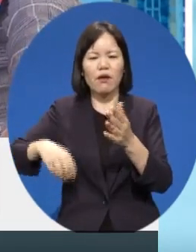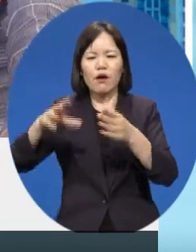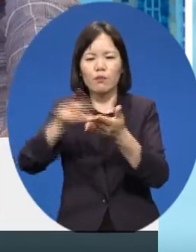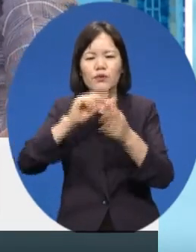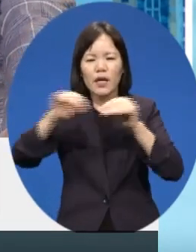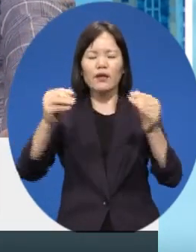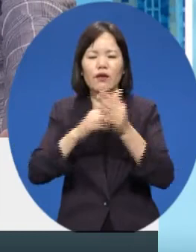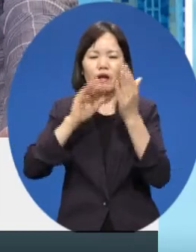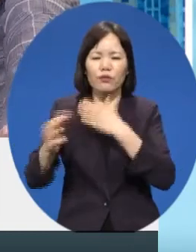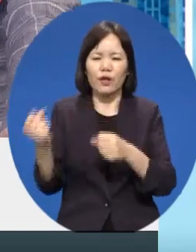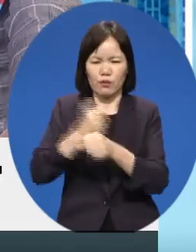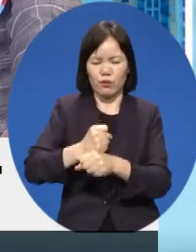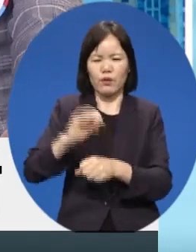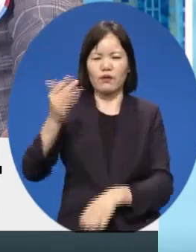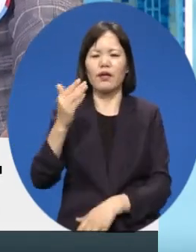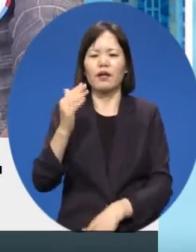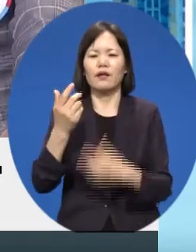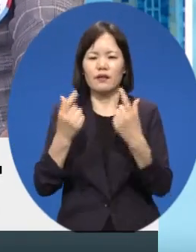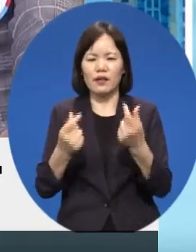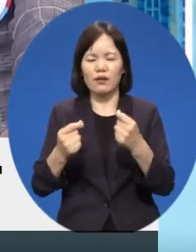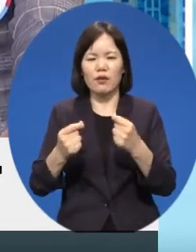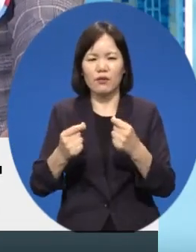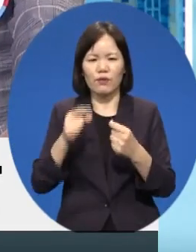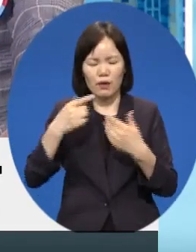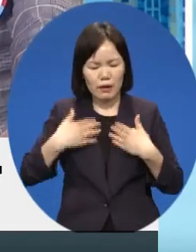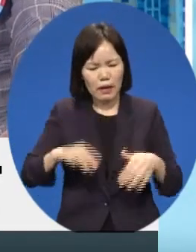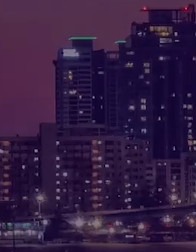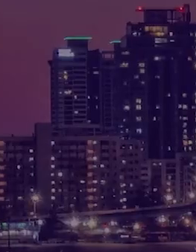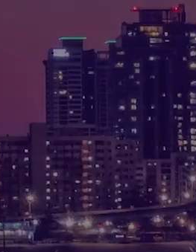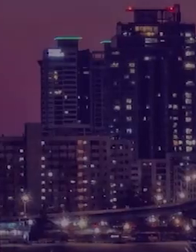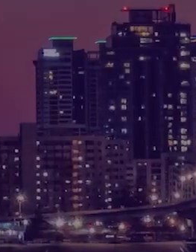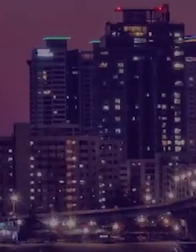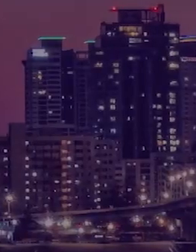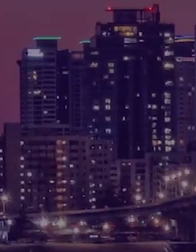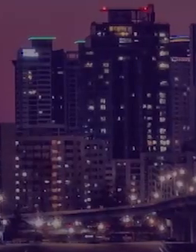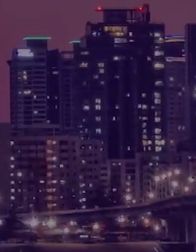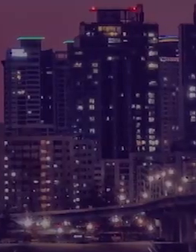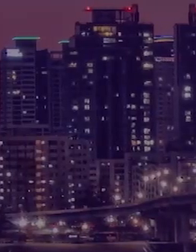보고요 그보다 약한 조치로 는 국민 눈높이를 만족시키기 어려울 거라고 생각합니다 4